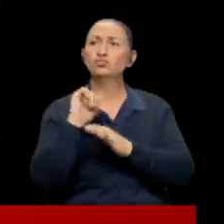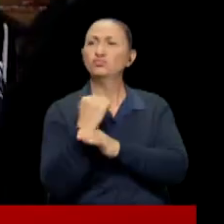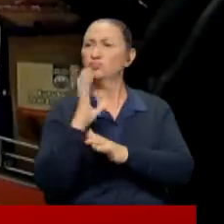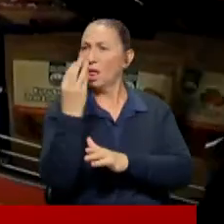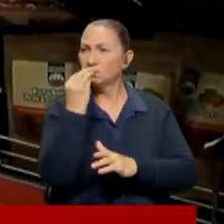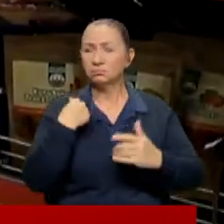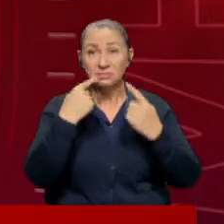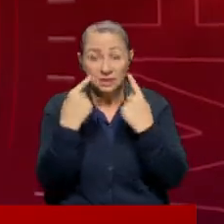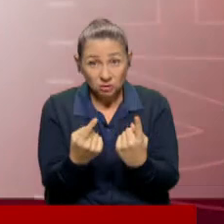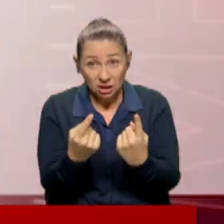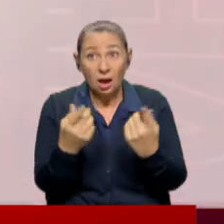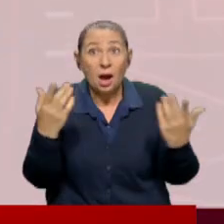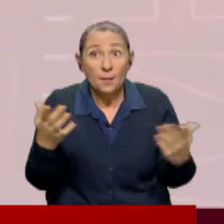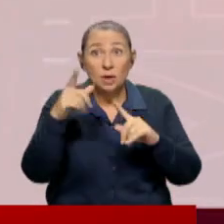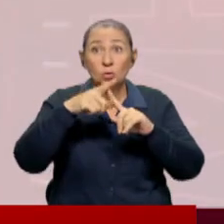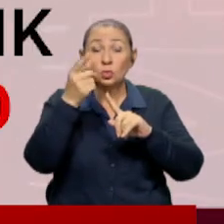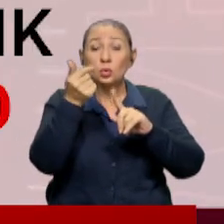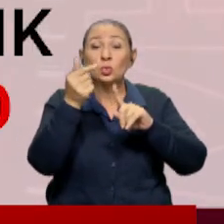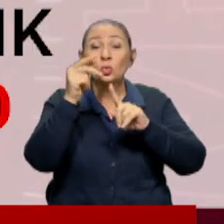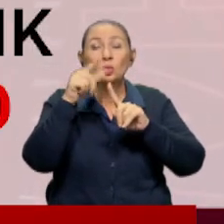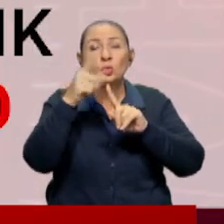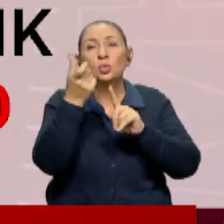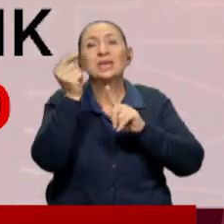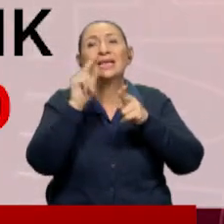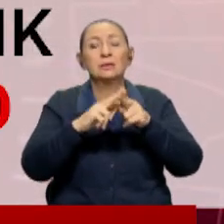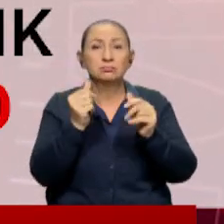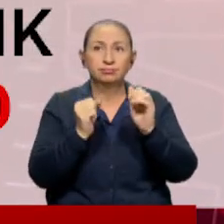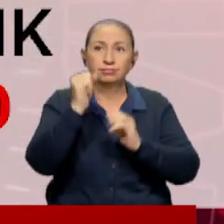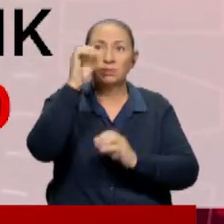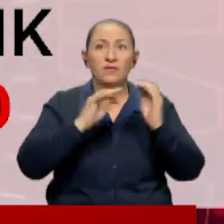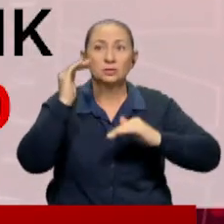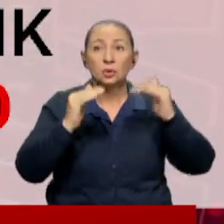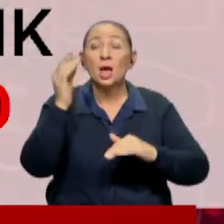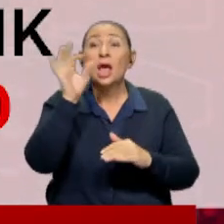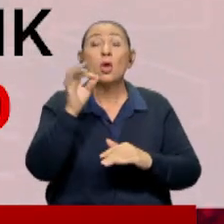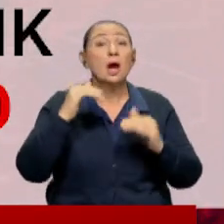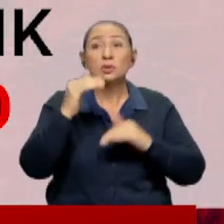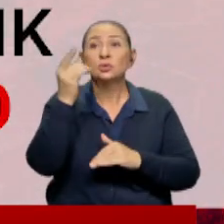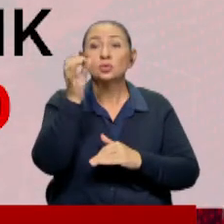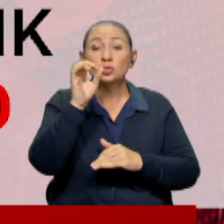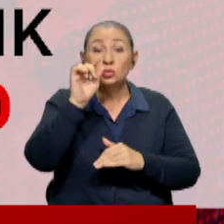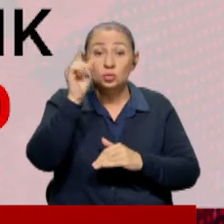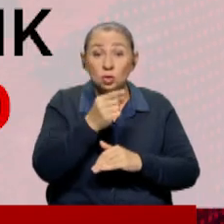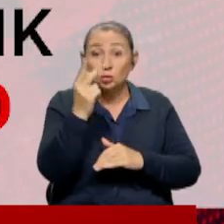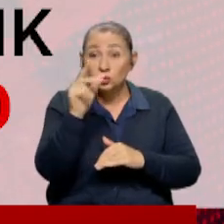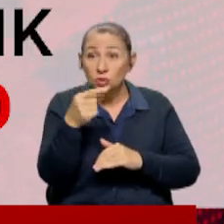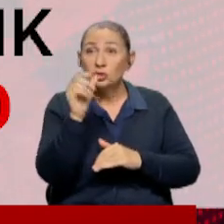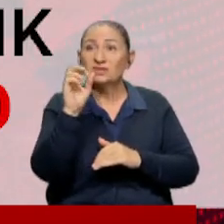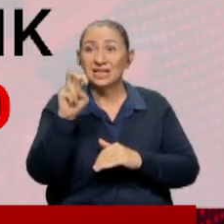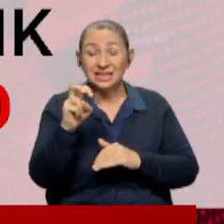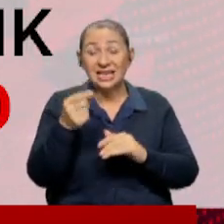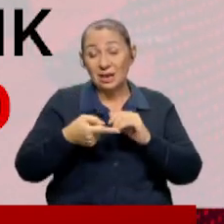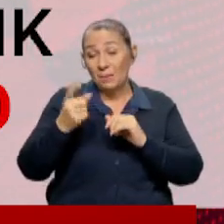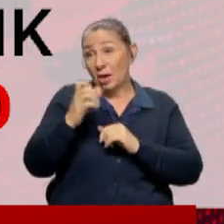kabiliyetine sahibiz demişti. Ama TÜİK'e göre enflasyon çıkışta Eylül artışı %3,08 olurken geçen